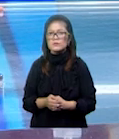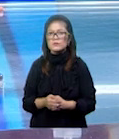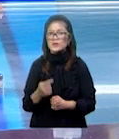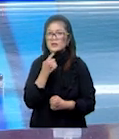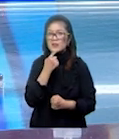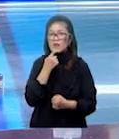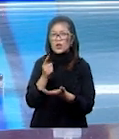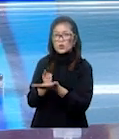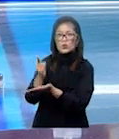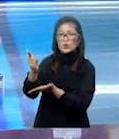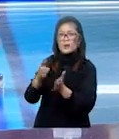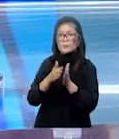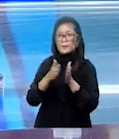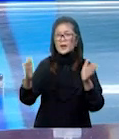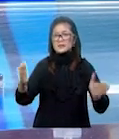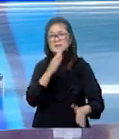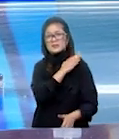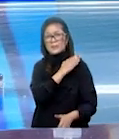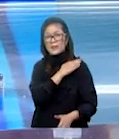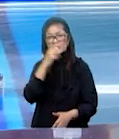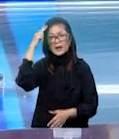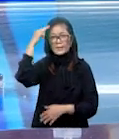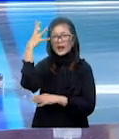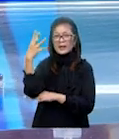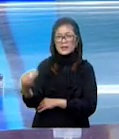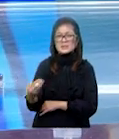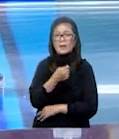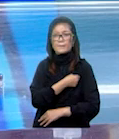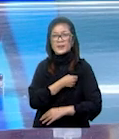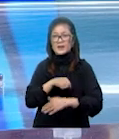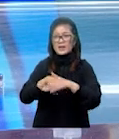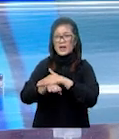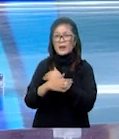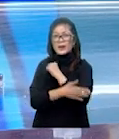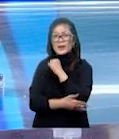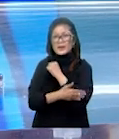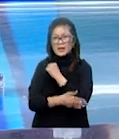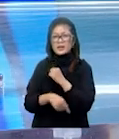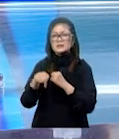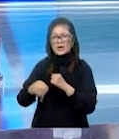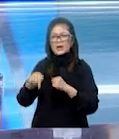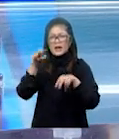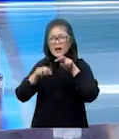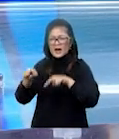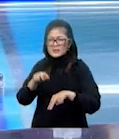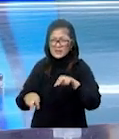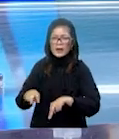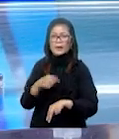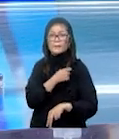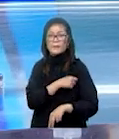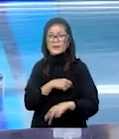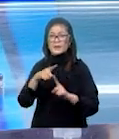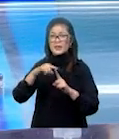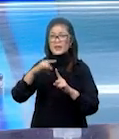Pemirsa, menanggapi tuntutan perpanjangan masa jabatan Kepala Desa, Kementerian Dalam Negeri akan melakukan sejumlah kajian. Menteri Dalam